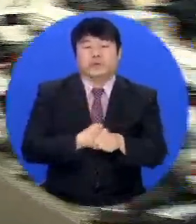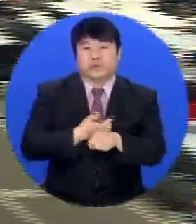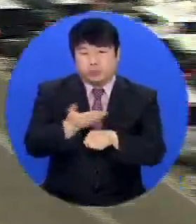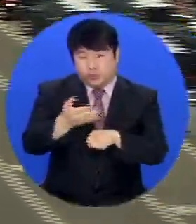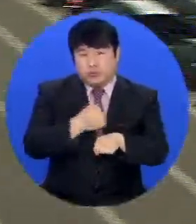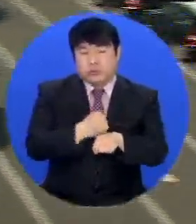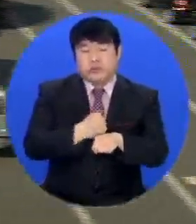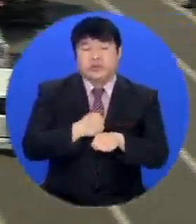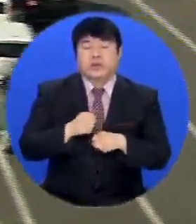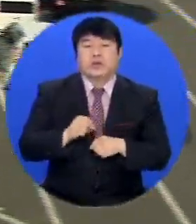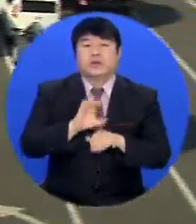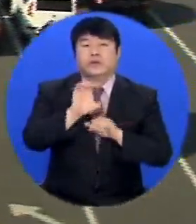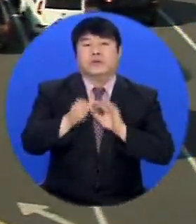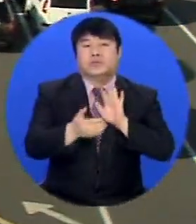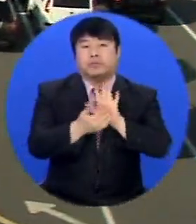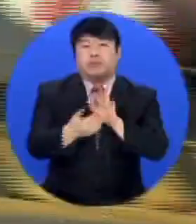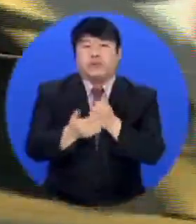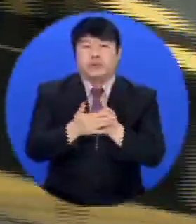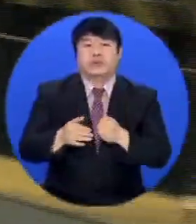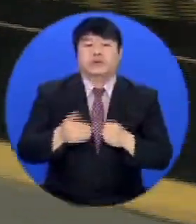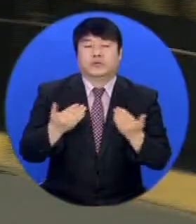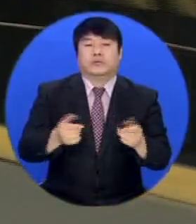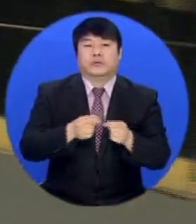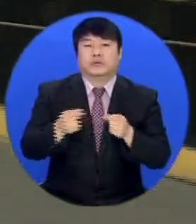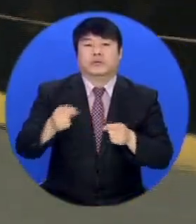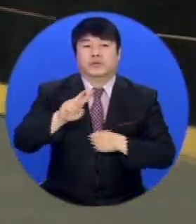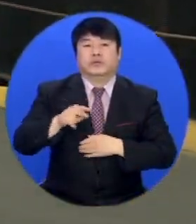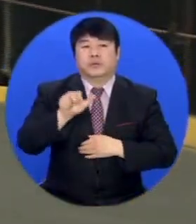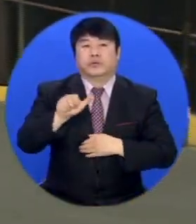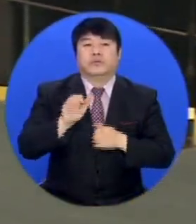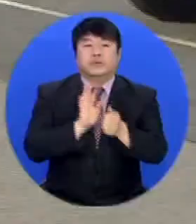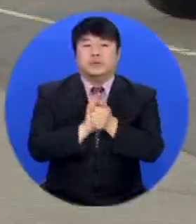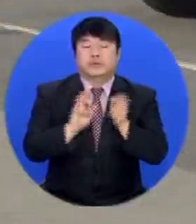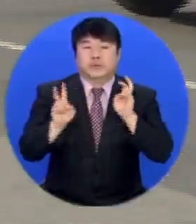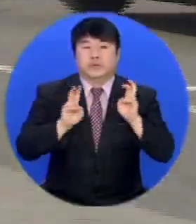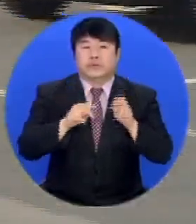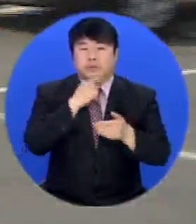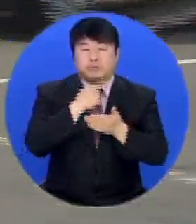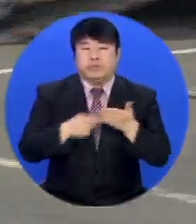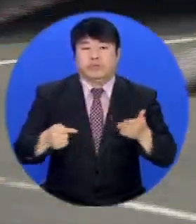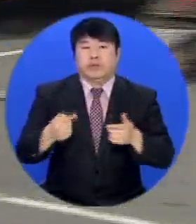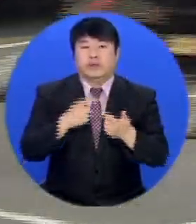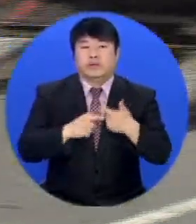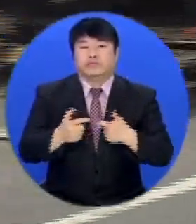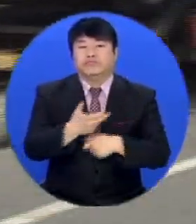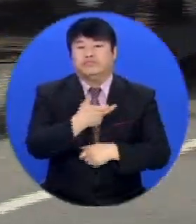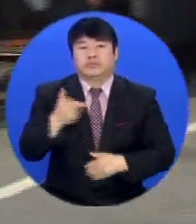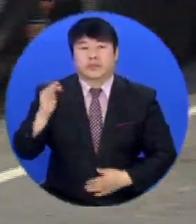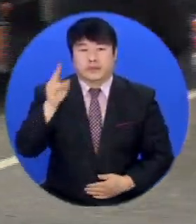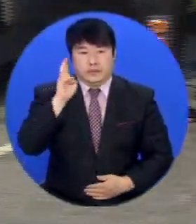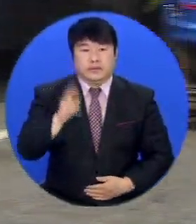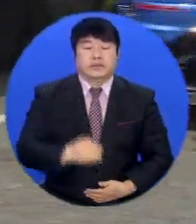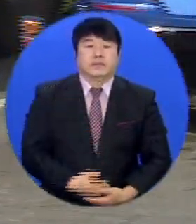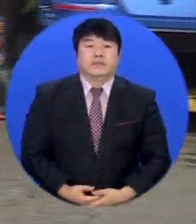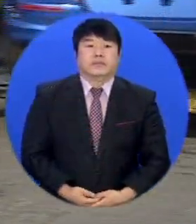휴업이 길어지면서 250여 개에 달하는 협력업체의 피해도 갈수록 커질 것으로 예상됩니다.